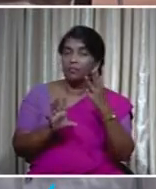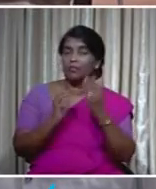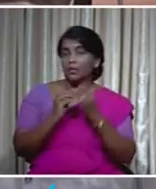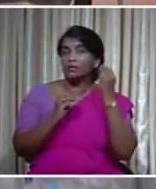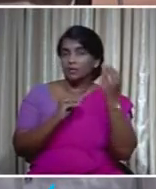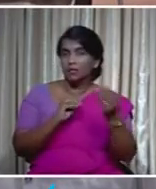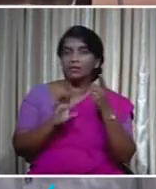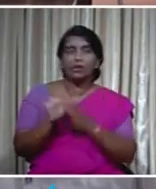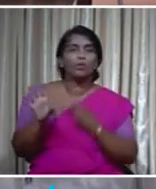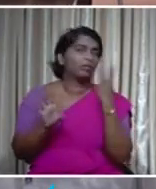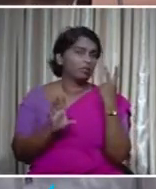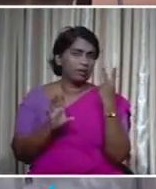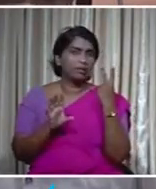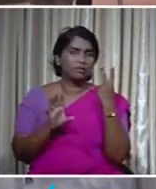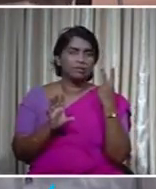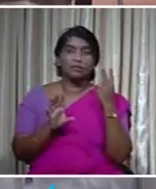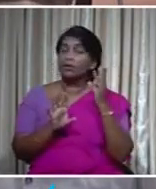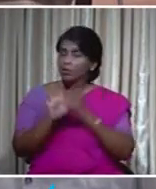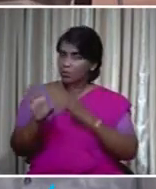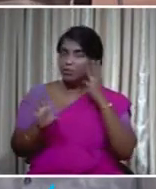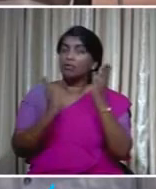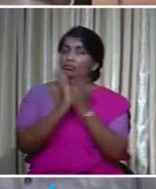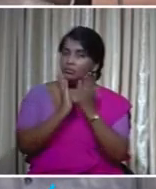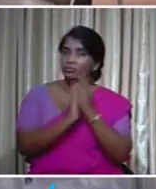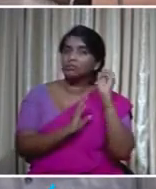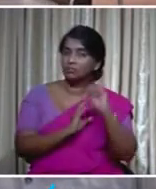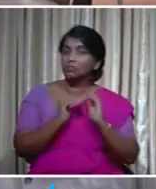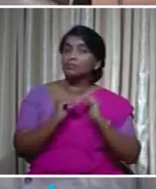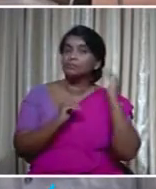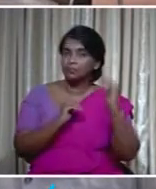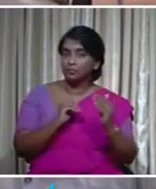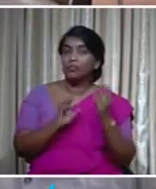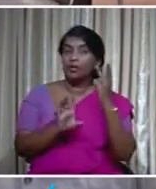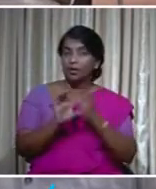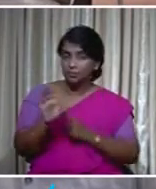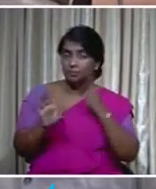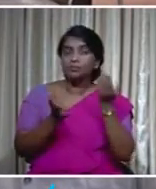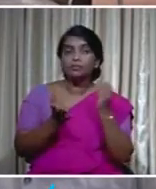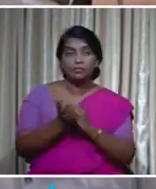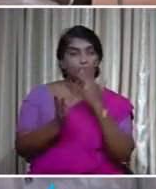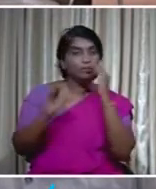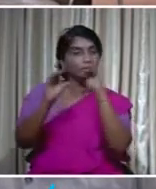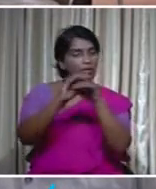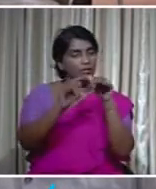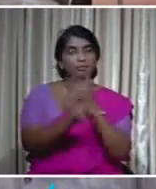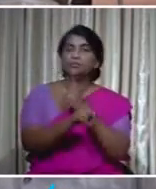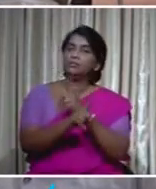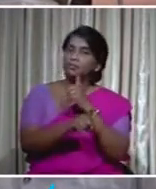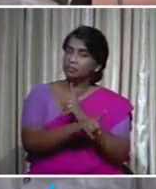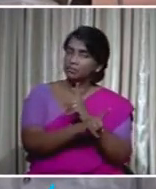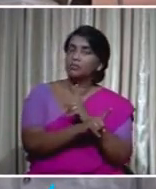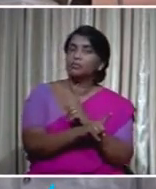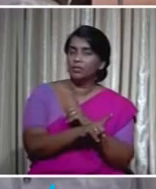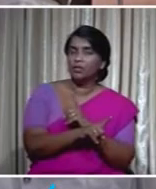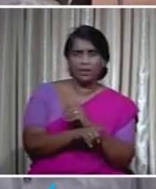நடைபெறுகிறது, அவர்களுக்கு 3 வருடமாக்குங்கள். பிறகு 1 வருடத்தை அவர்கள் பாடசாலைகளில் கற்பித்தல் பயிற்சிக்காக செல்லட்டும். அவரை பட்டதாரியாக வெளியிலே